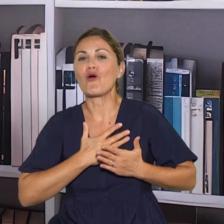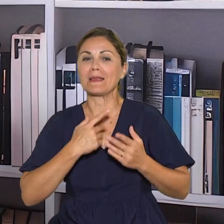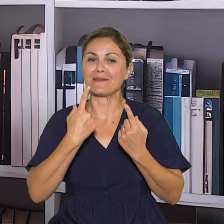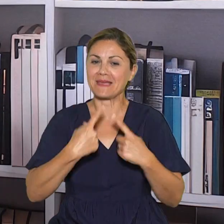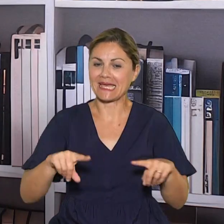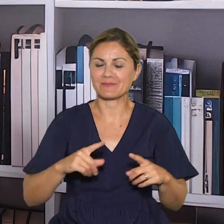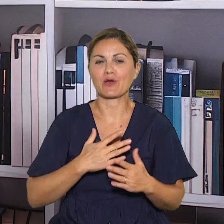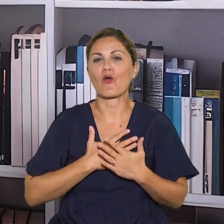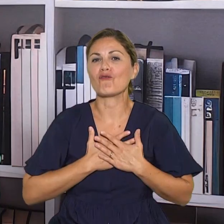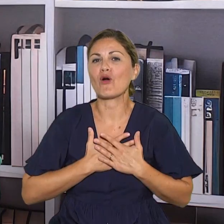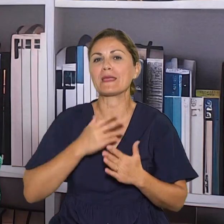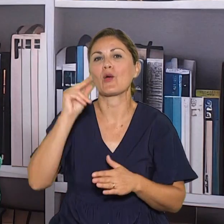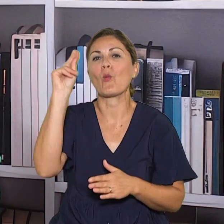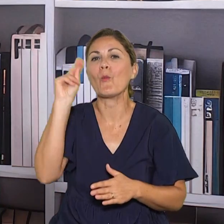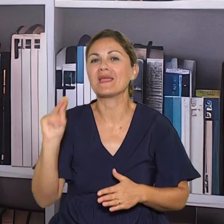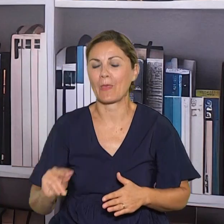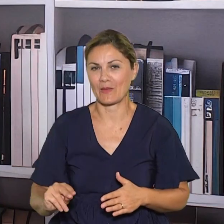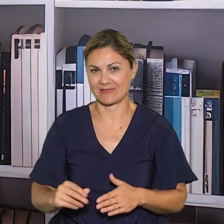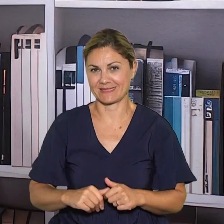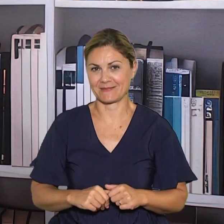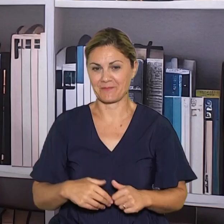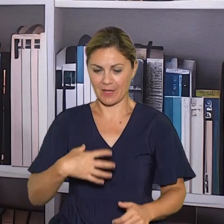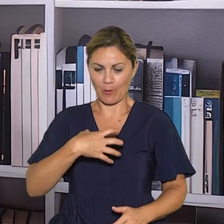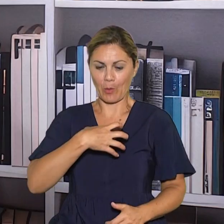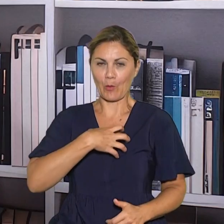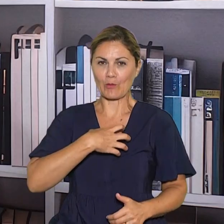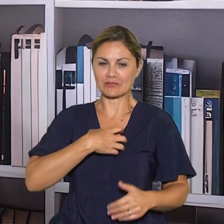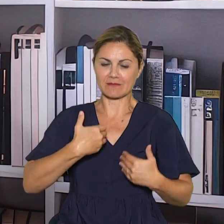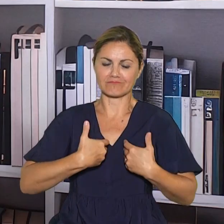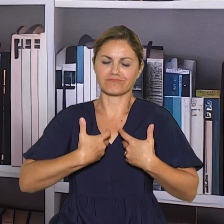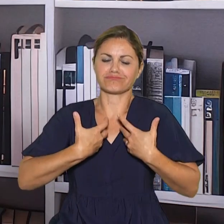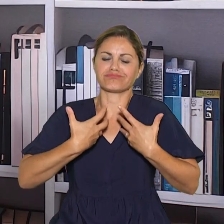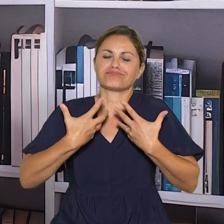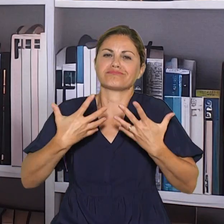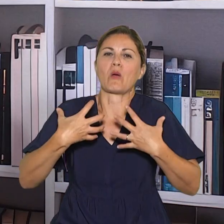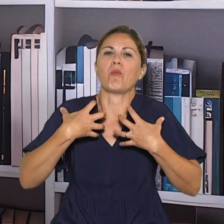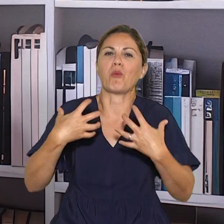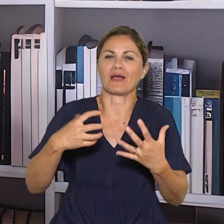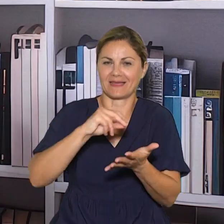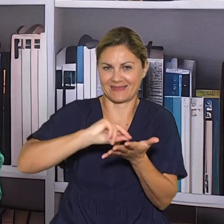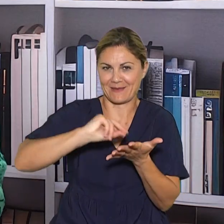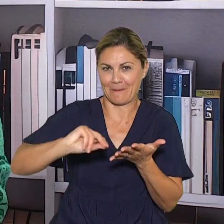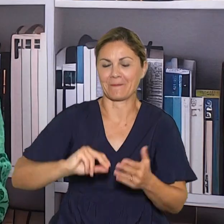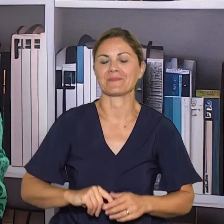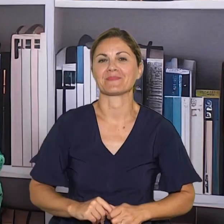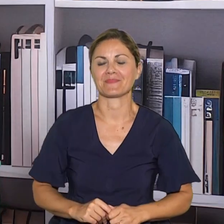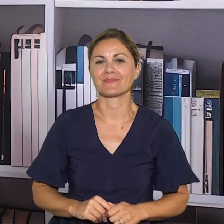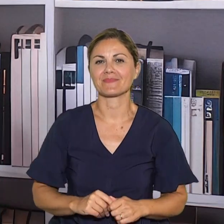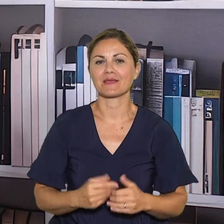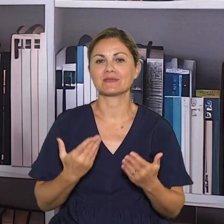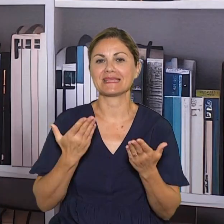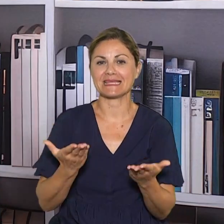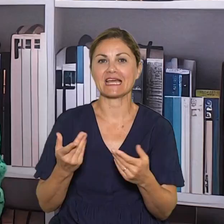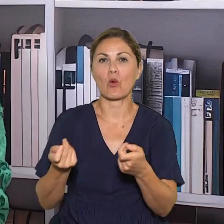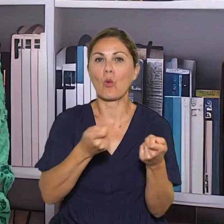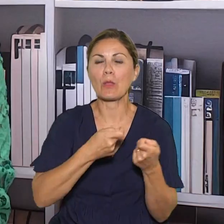umjetničke duše koje imaju u sebi toliko toga, a nemaju načina i ne znaju gdje bi to sve iskazali. I onda